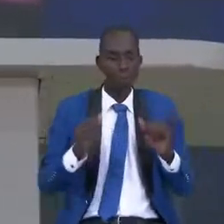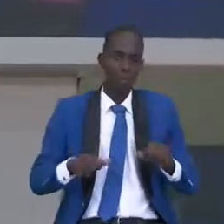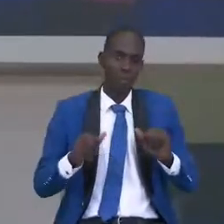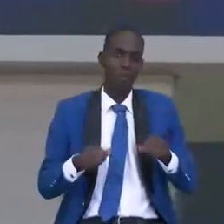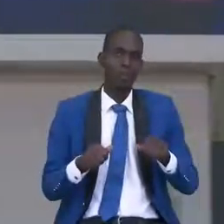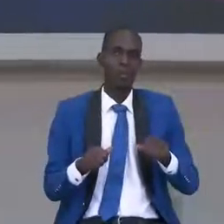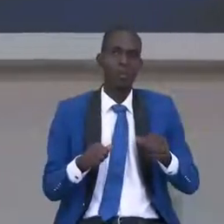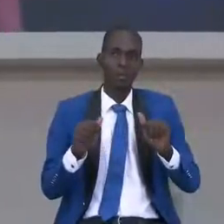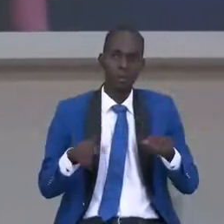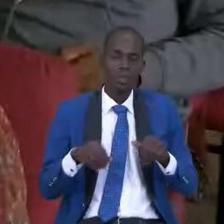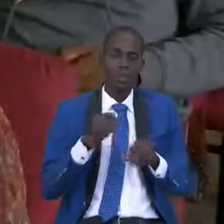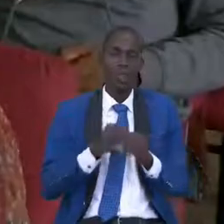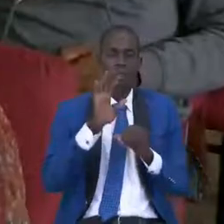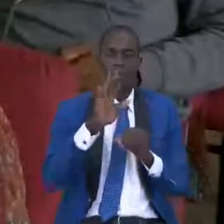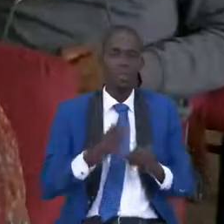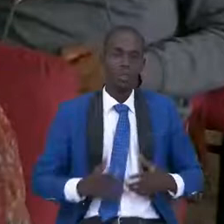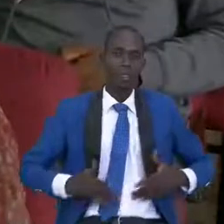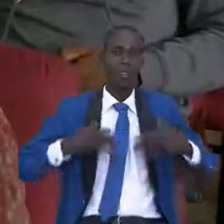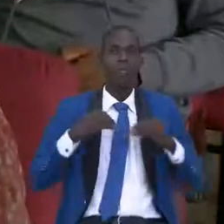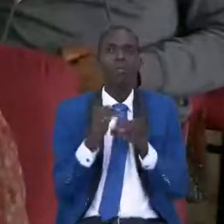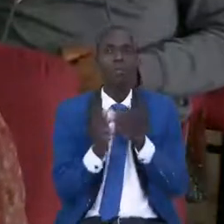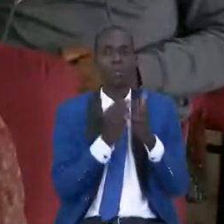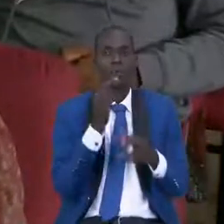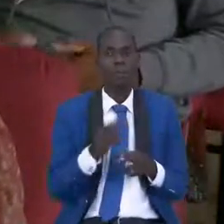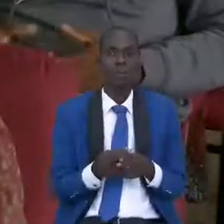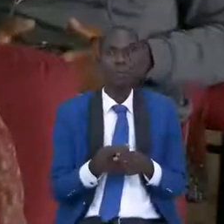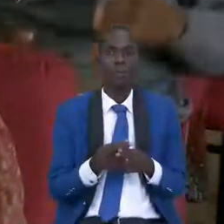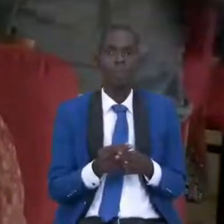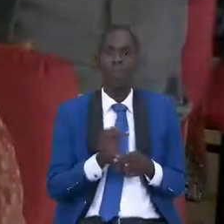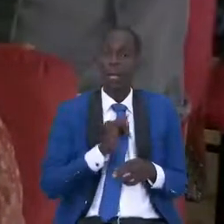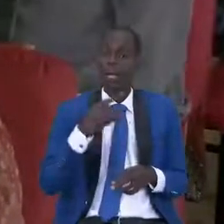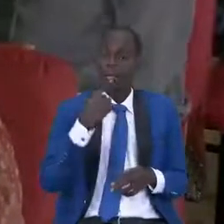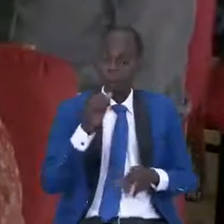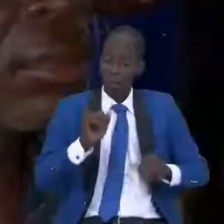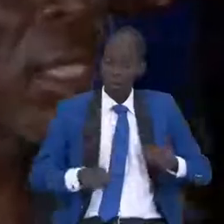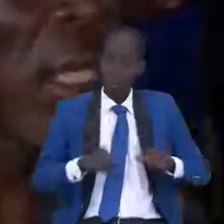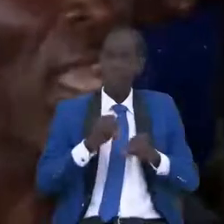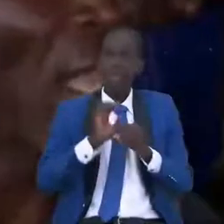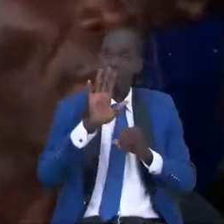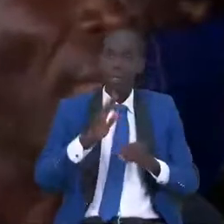Les possibilités dans ta vie. J'ai dit possibilités dans ta vie.